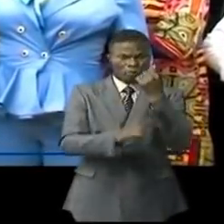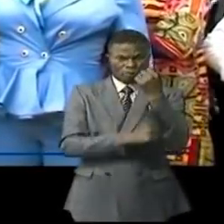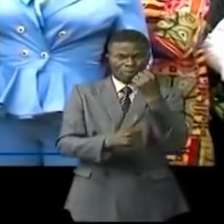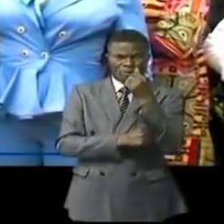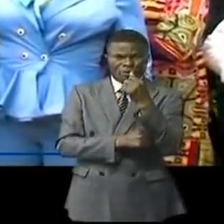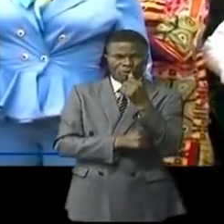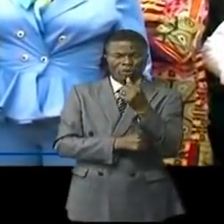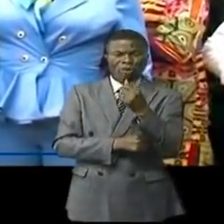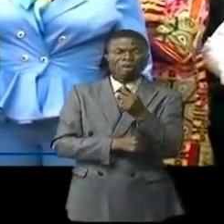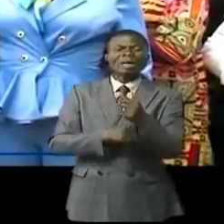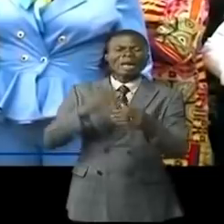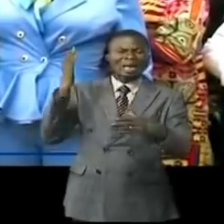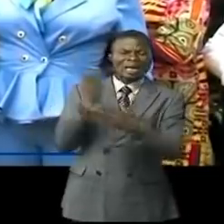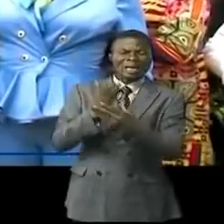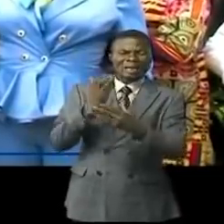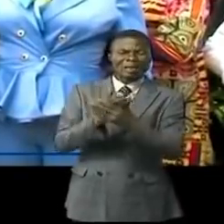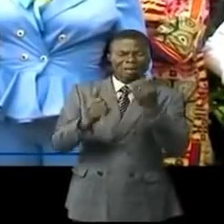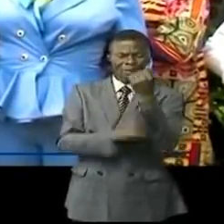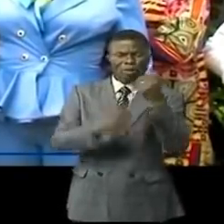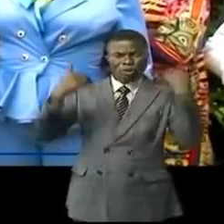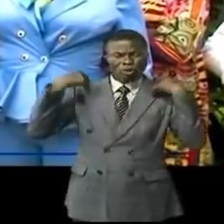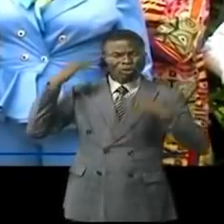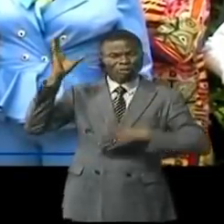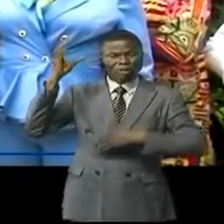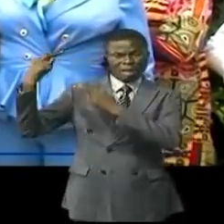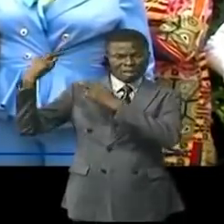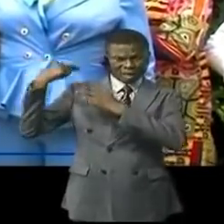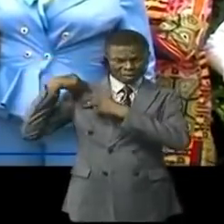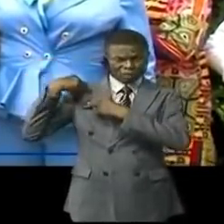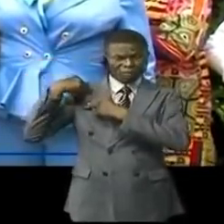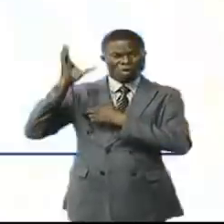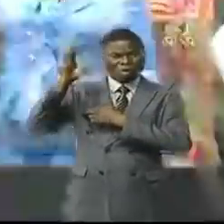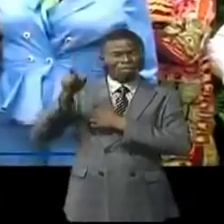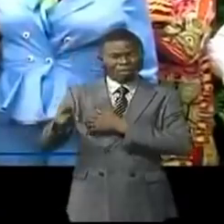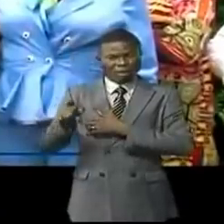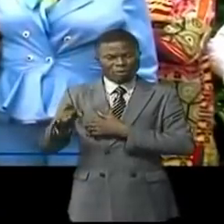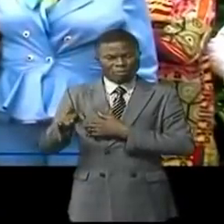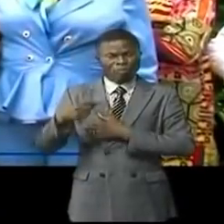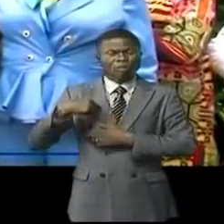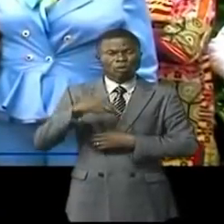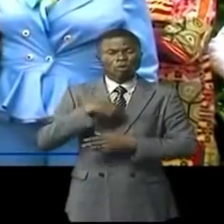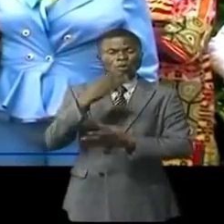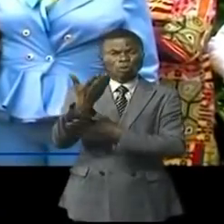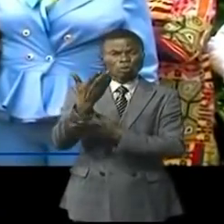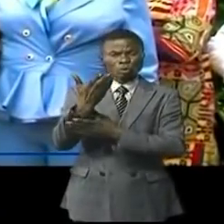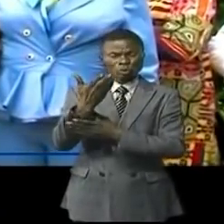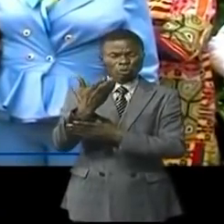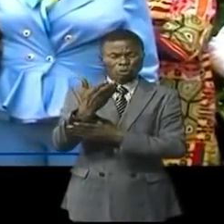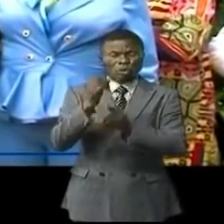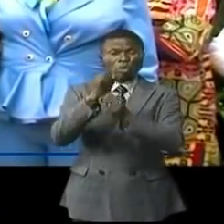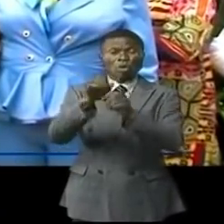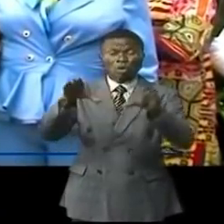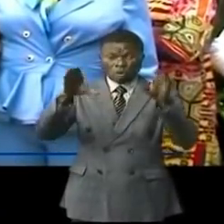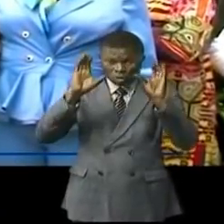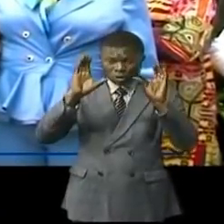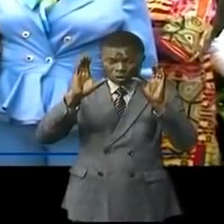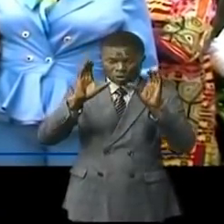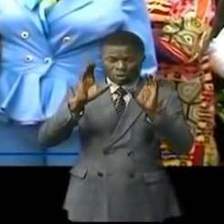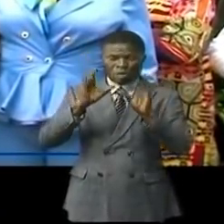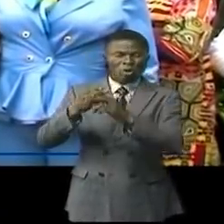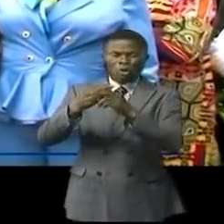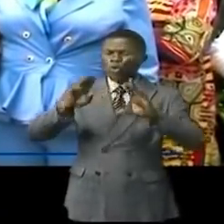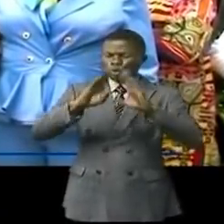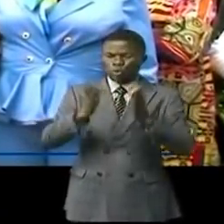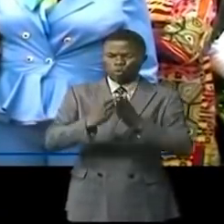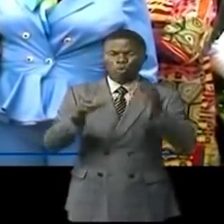l'intégrité physique de certains des chefs coutumiers responsables de nos entités et trônes. Nous appelons à la prudence et à la vigilance de l'ensemble du